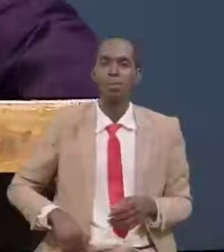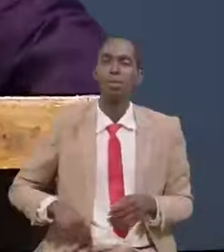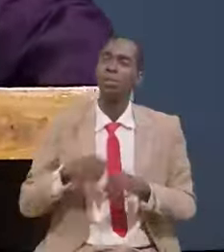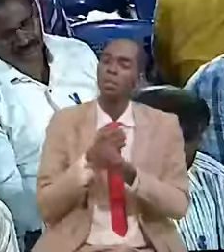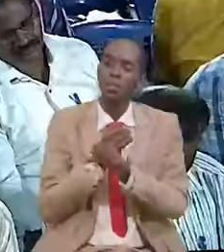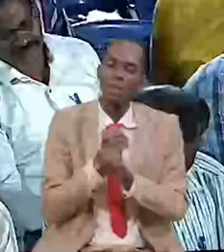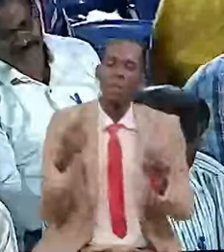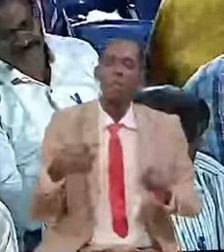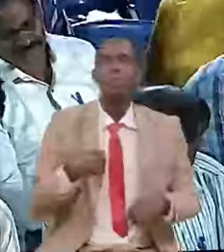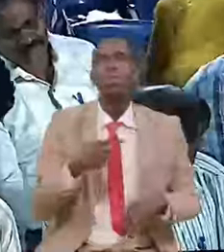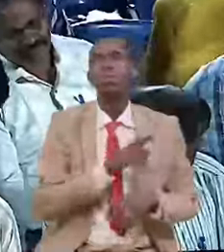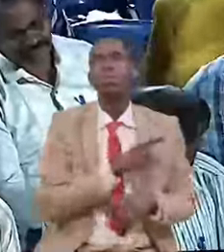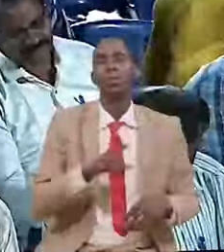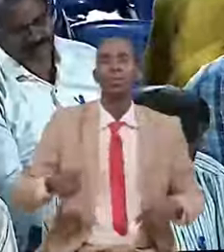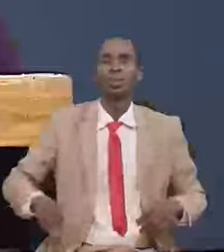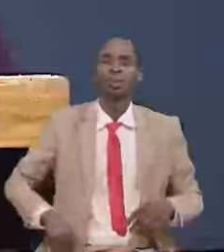Sauve-moi, Seigneur.